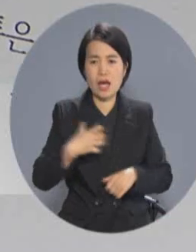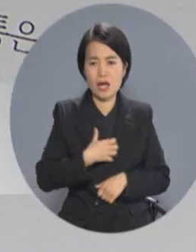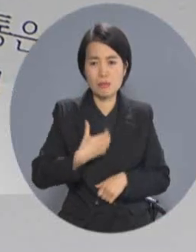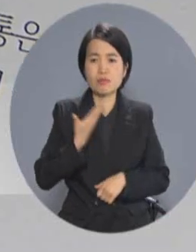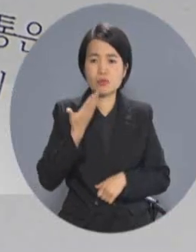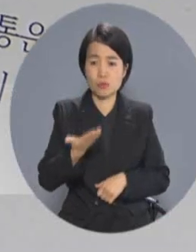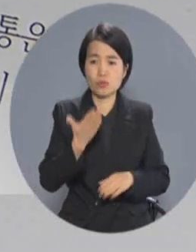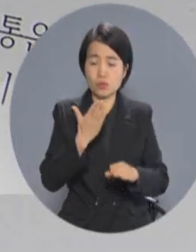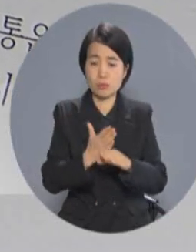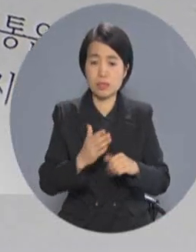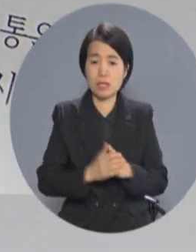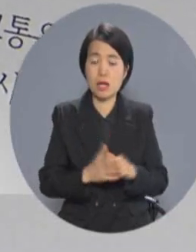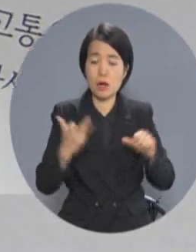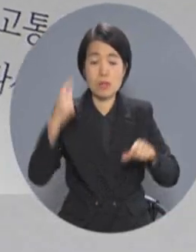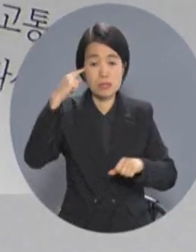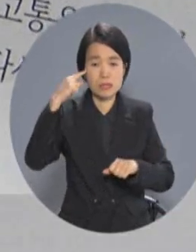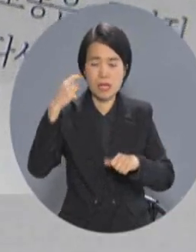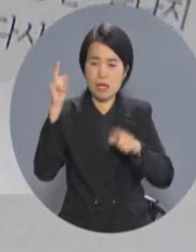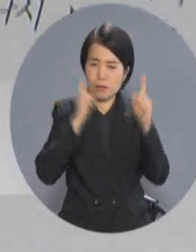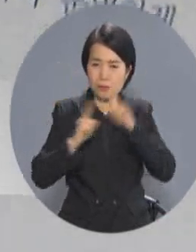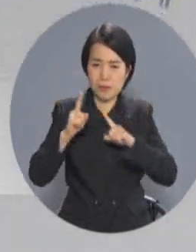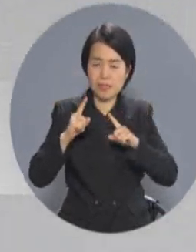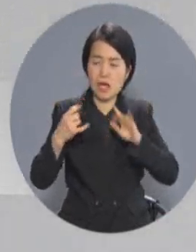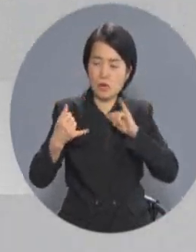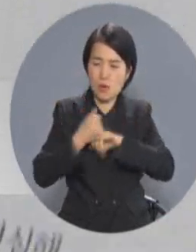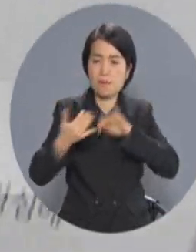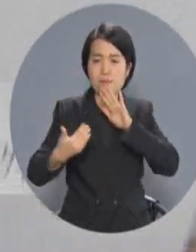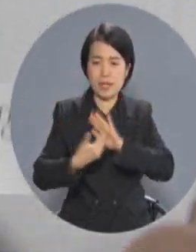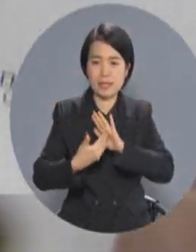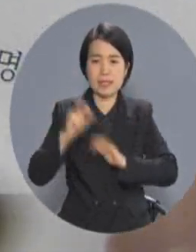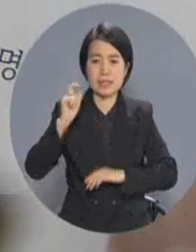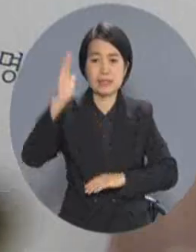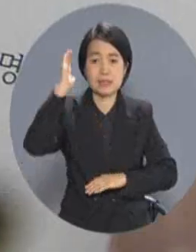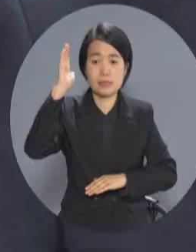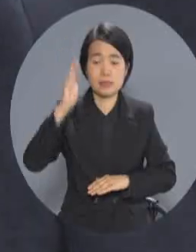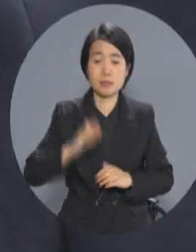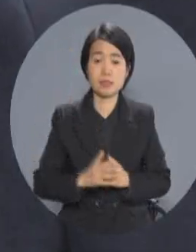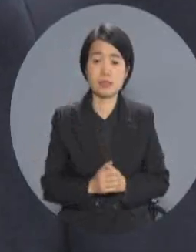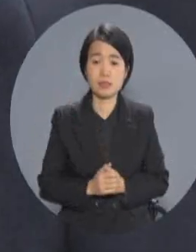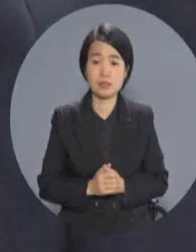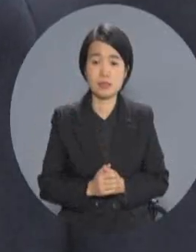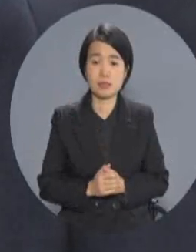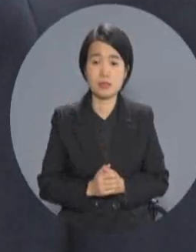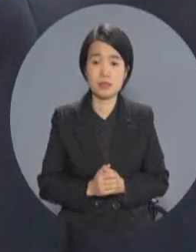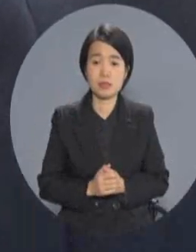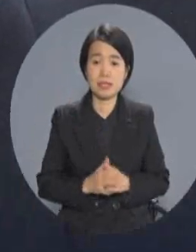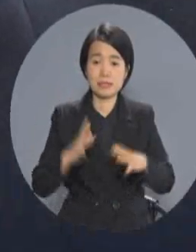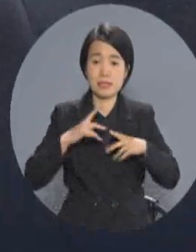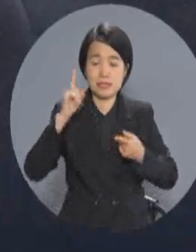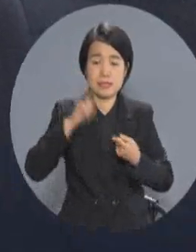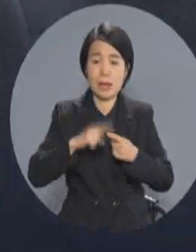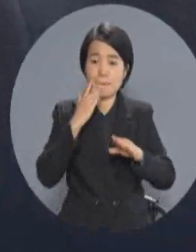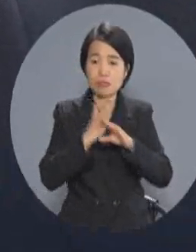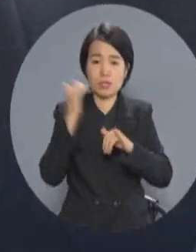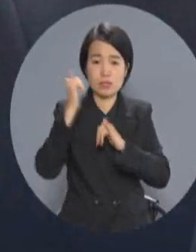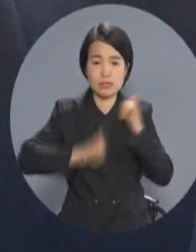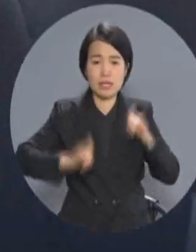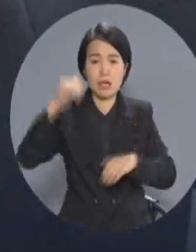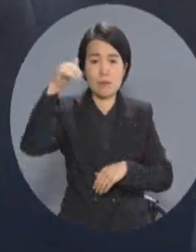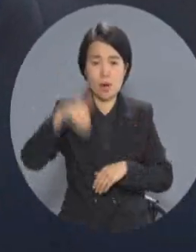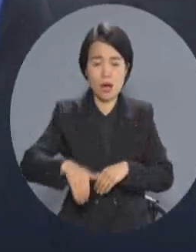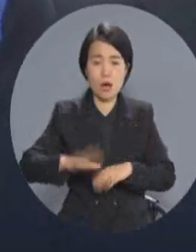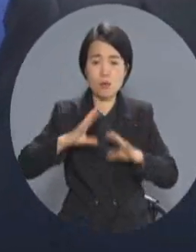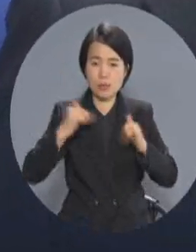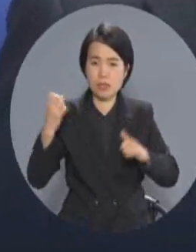주고 있다며 5월 정신의 훼손을 반드시 막아내겠다고 강조했습니다. 자랑스러운 민주주의 역사는 퇴색할